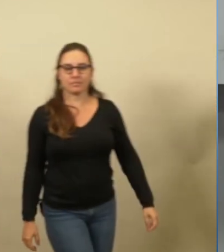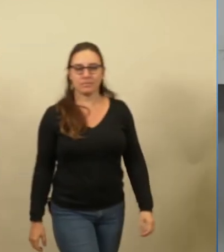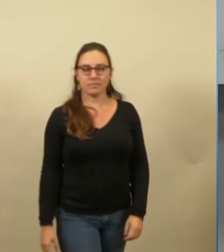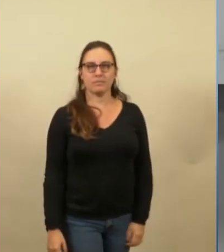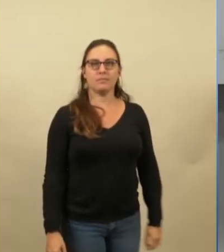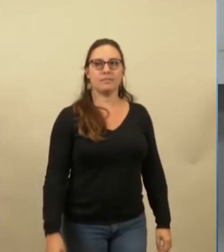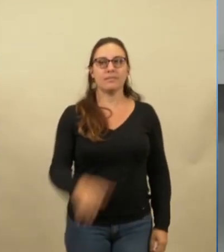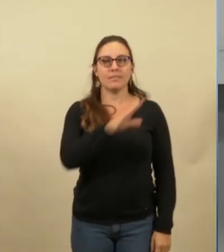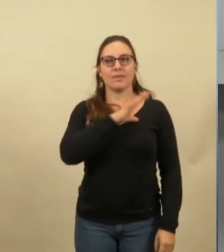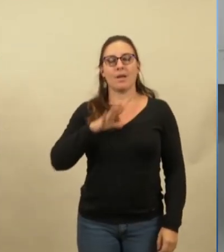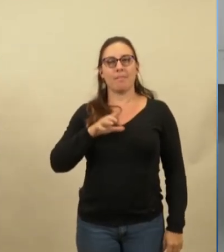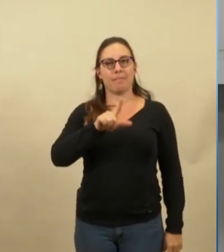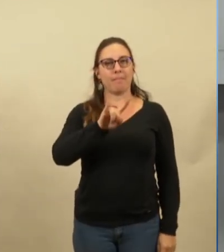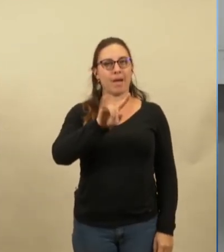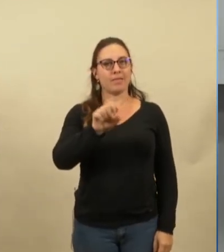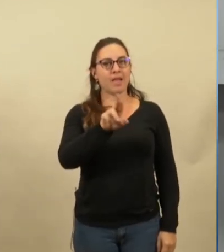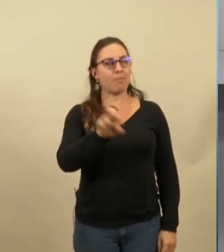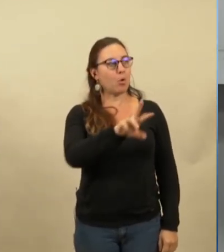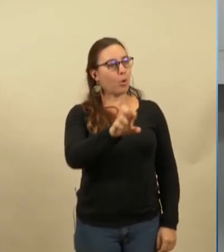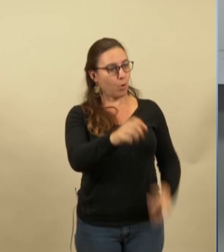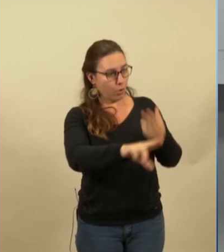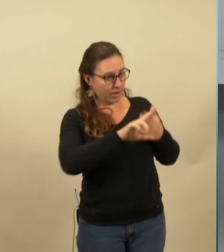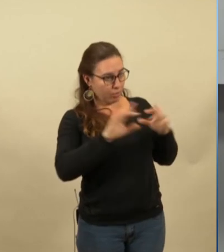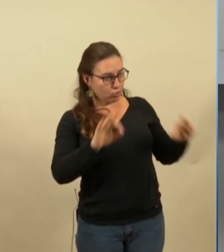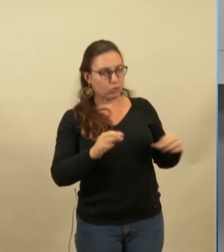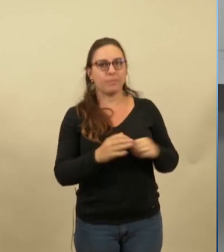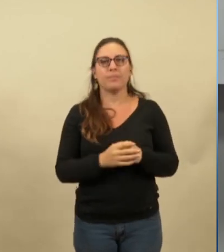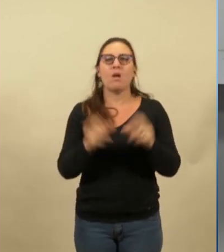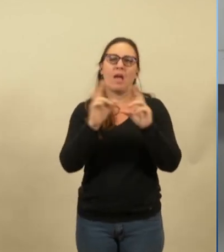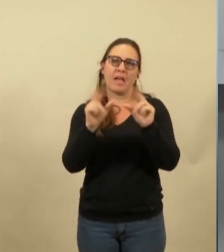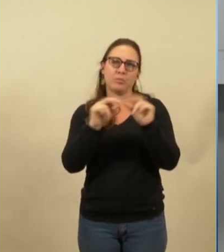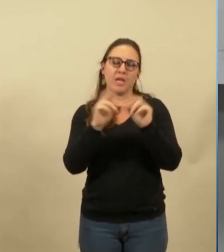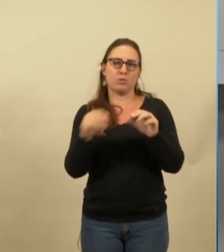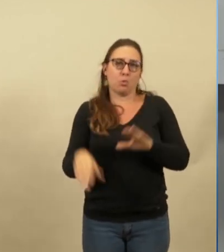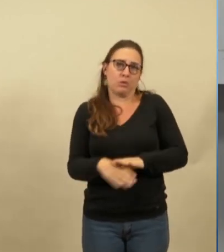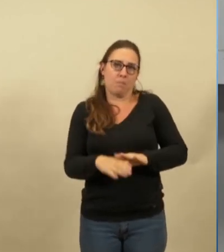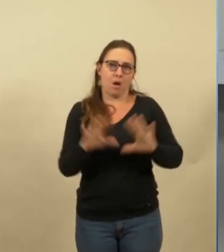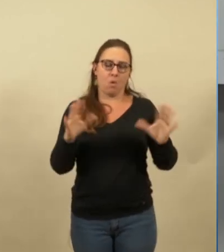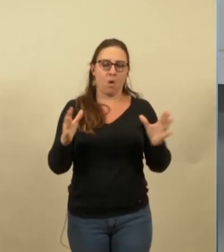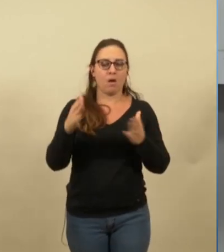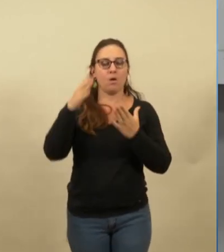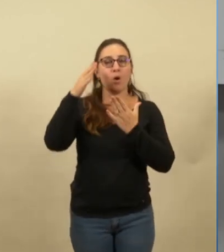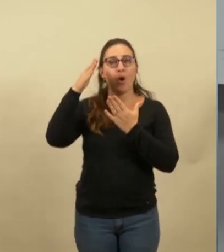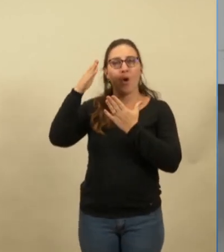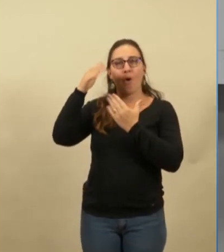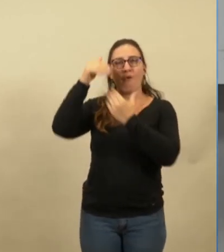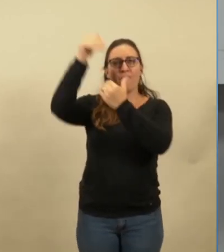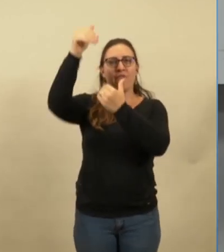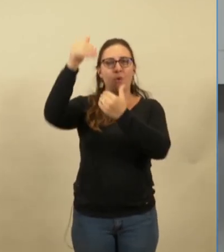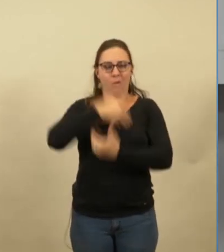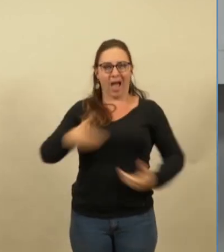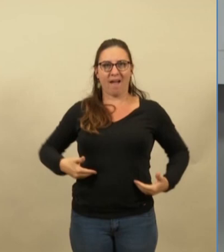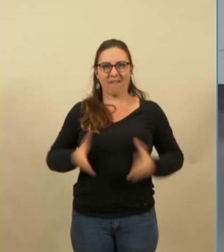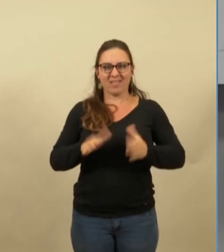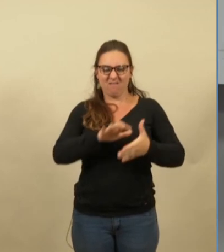merci quelques petits éléments en préambule en préambule le vœu dans le gras vise à sauvegarder